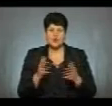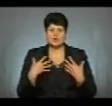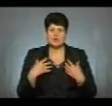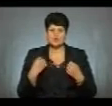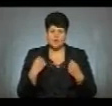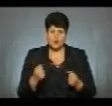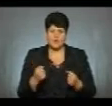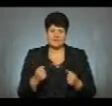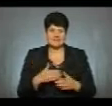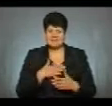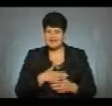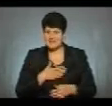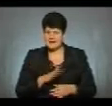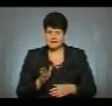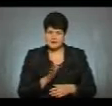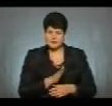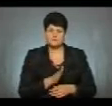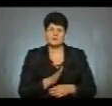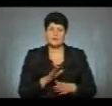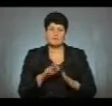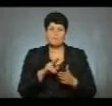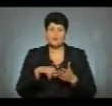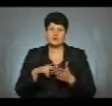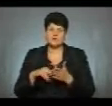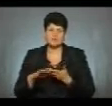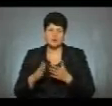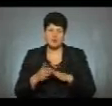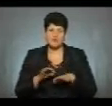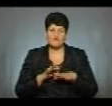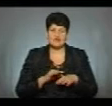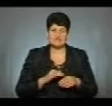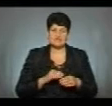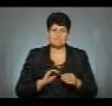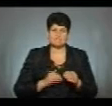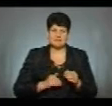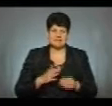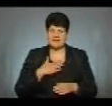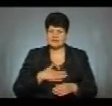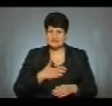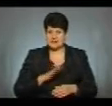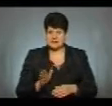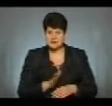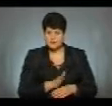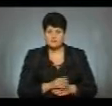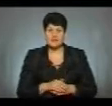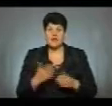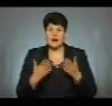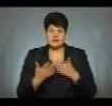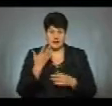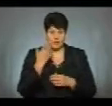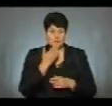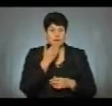здоров'я незадовільно, податки та умови ведення бізнесу незадовільно. Але коли